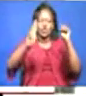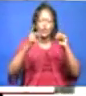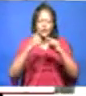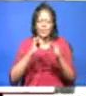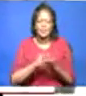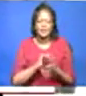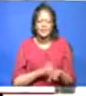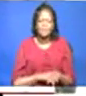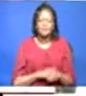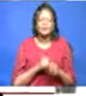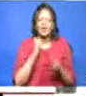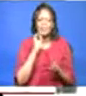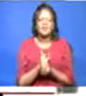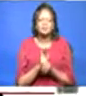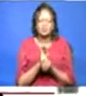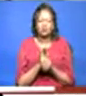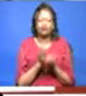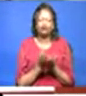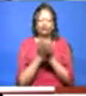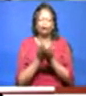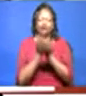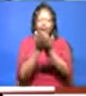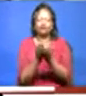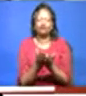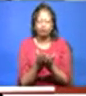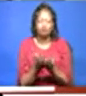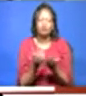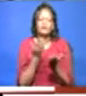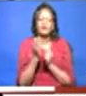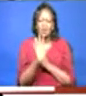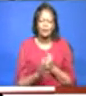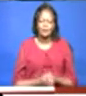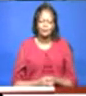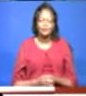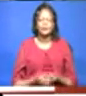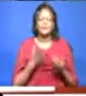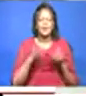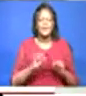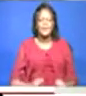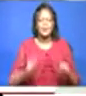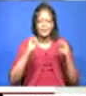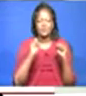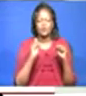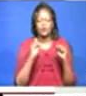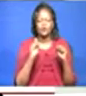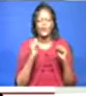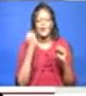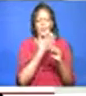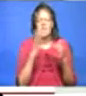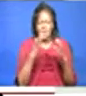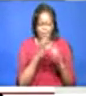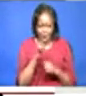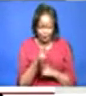meli 13 zimehudumiwa humo. Kulingana na meneja wa biashara wa kampuni ya nyama ya Al-Bashir, Jack Onyango, hii